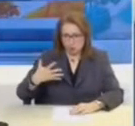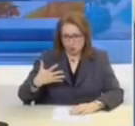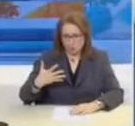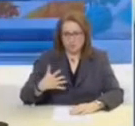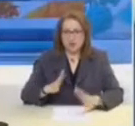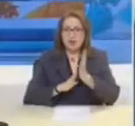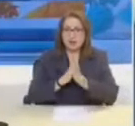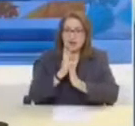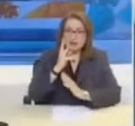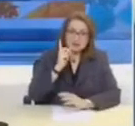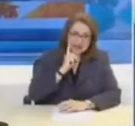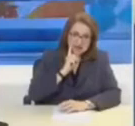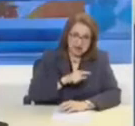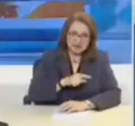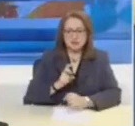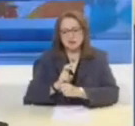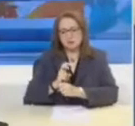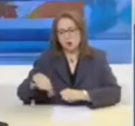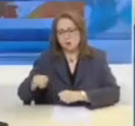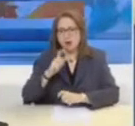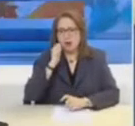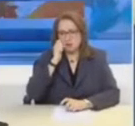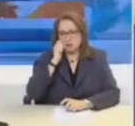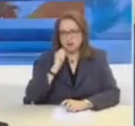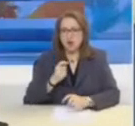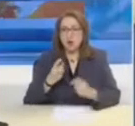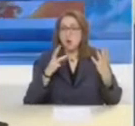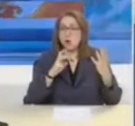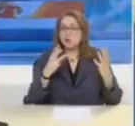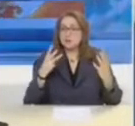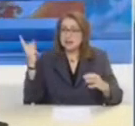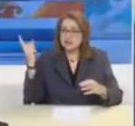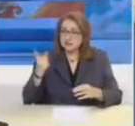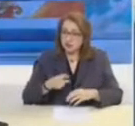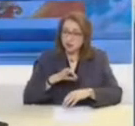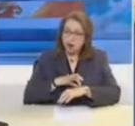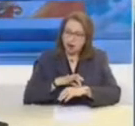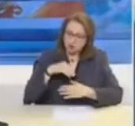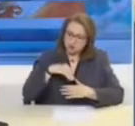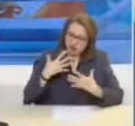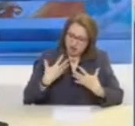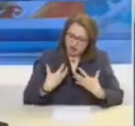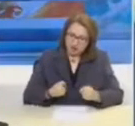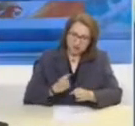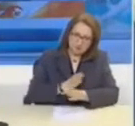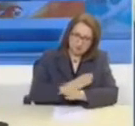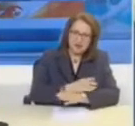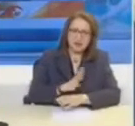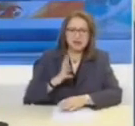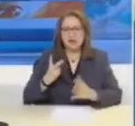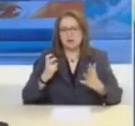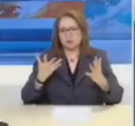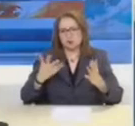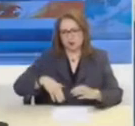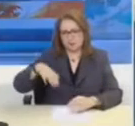13 είναι γυναίκες και οι υπόλοιποι άνδρες. Το 83% έχει υποκείμενο νόσημα ή είναι ηλικιωμένοι 70 ετών και άνω.